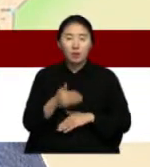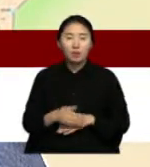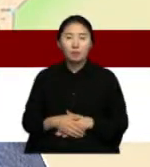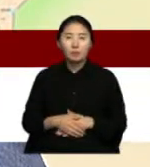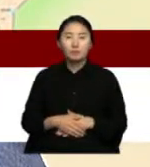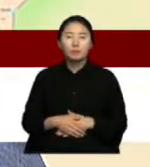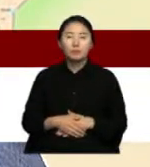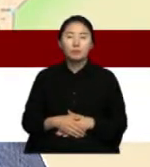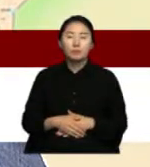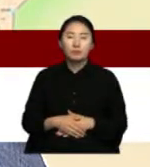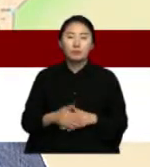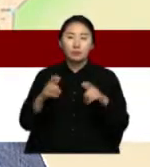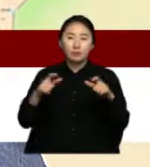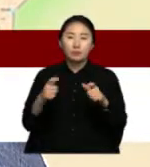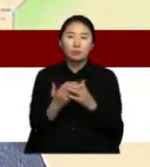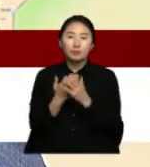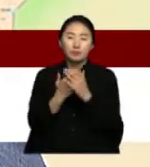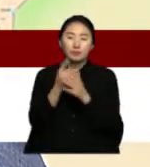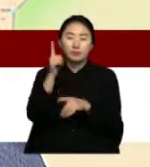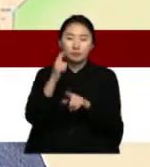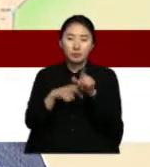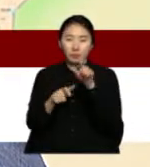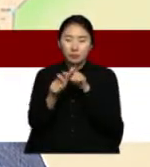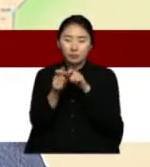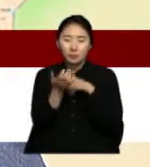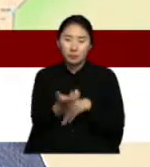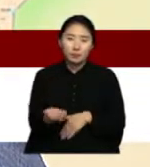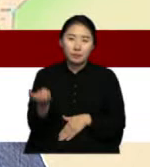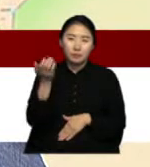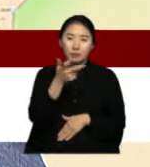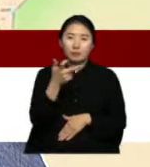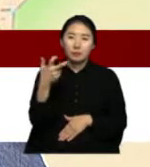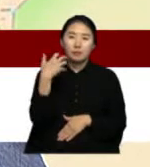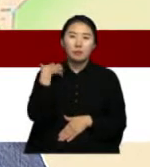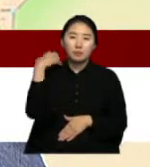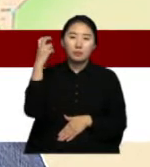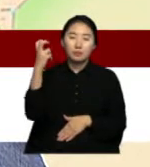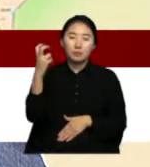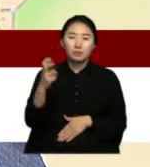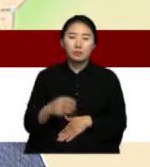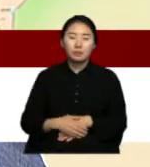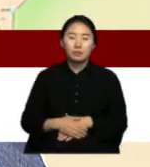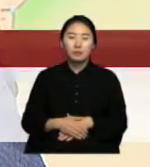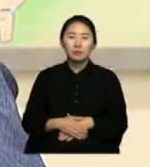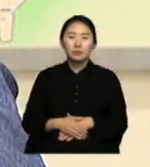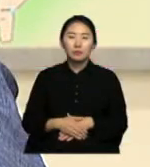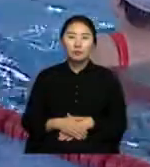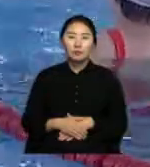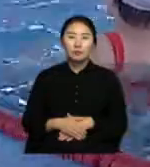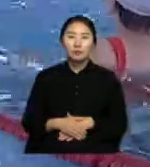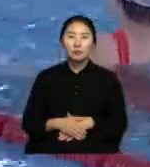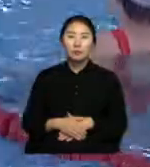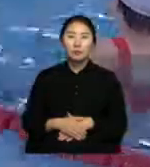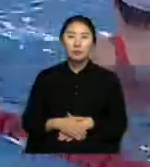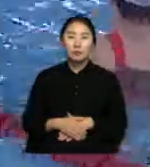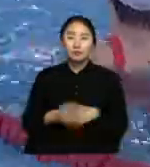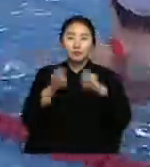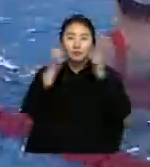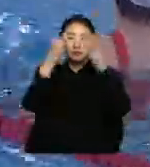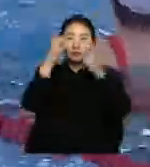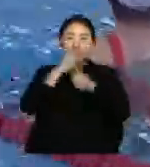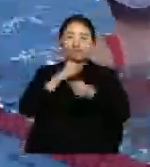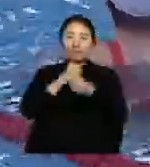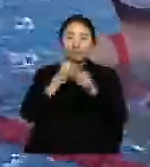되었습니다. 지역 발전을 한 단계 높이는 데 큰 역할을 할 것을 기대하고 있습니다. 새로